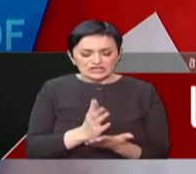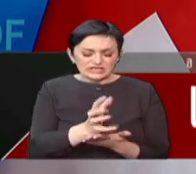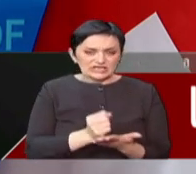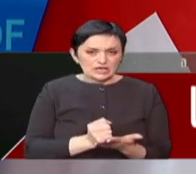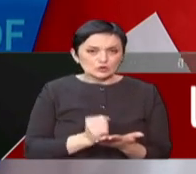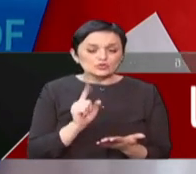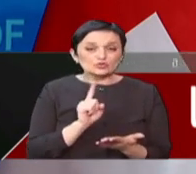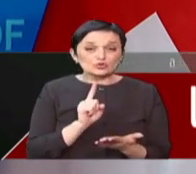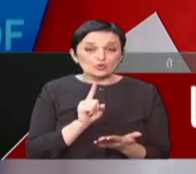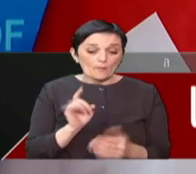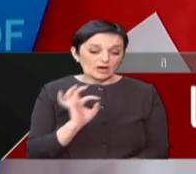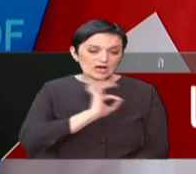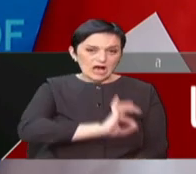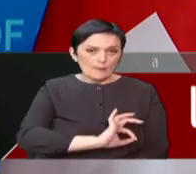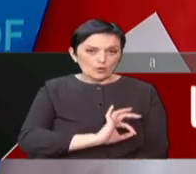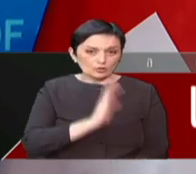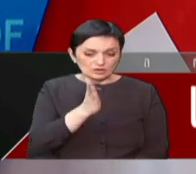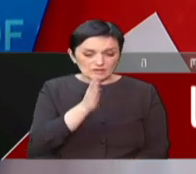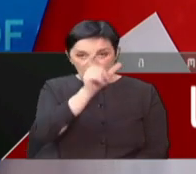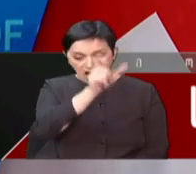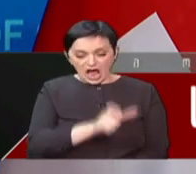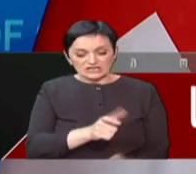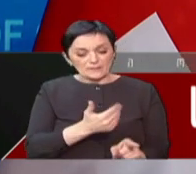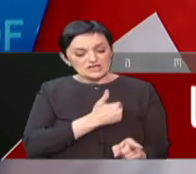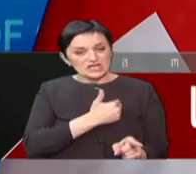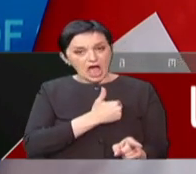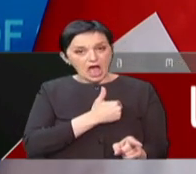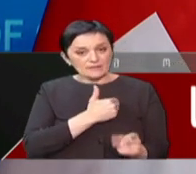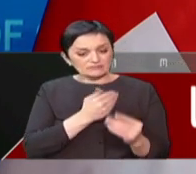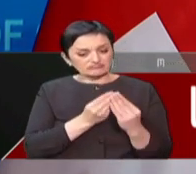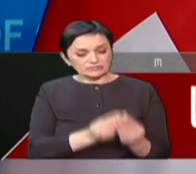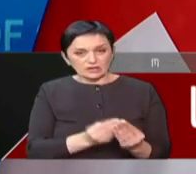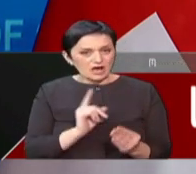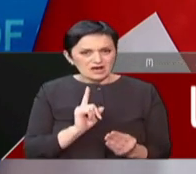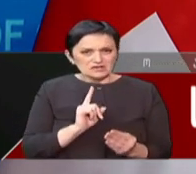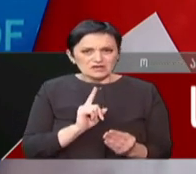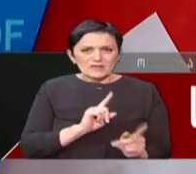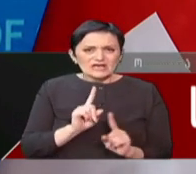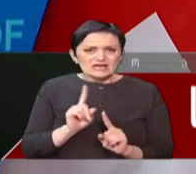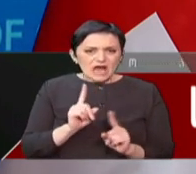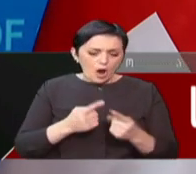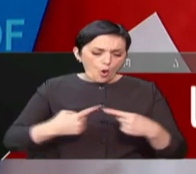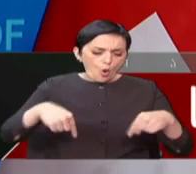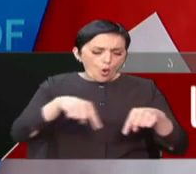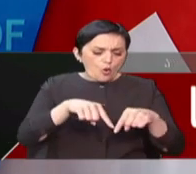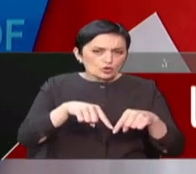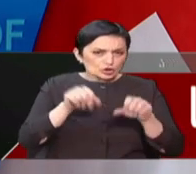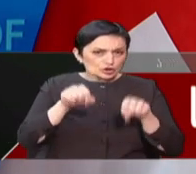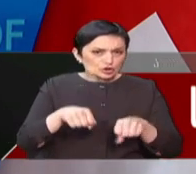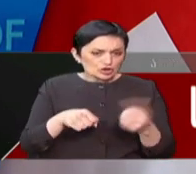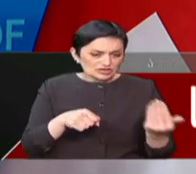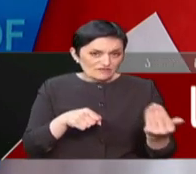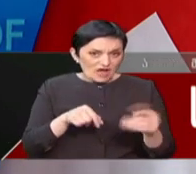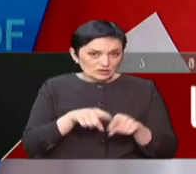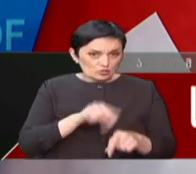რესურსი, რომელიც გამოყენებული იქნება ადამიანის ნების დასადრკუნად. მე არ ვიცი რა ორგანიზაციაში მოგიხდათ